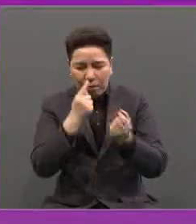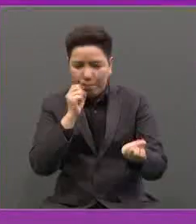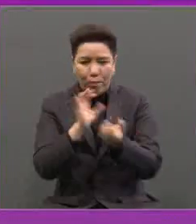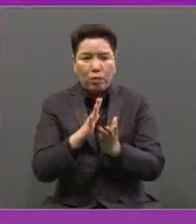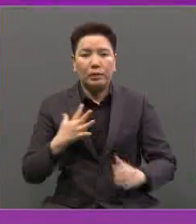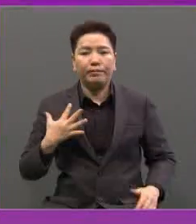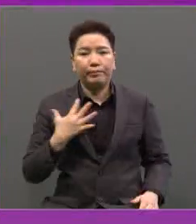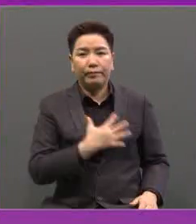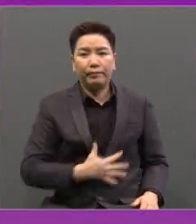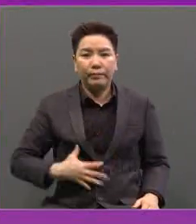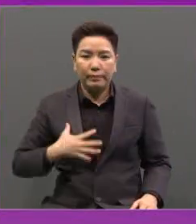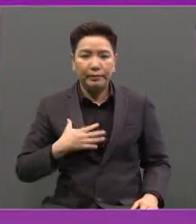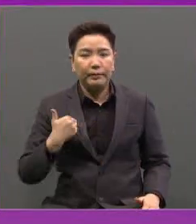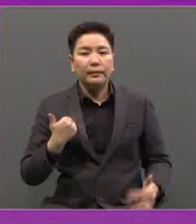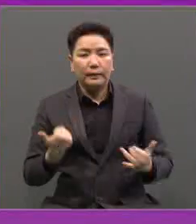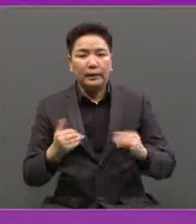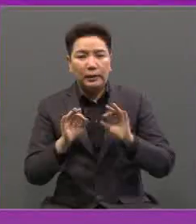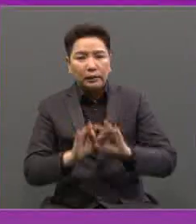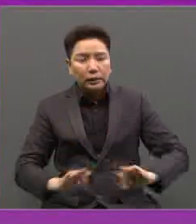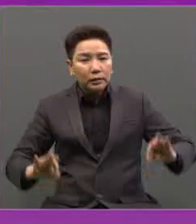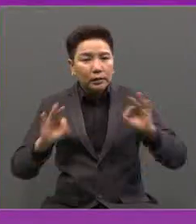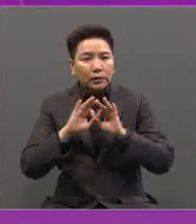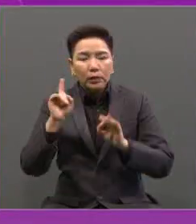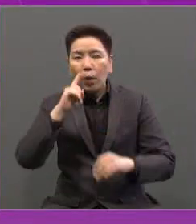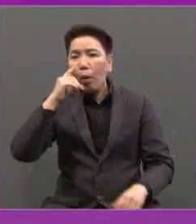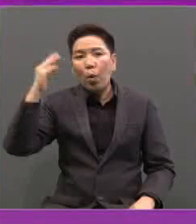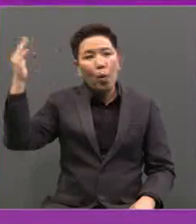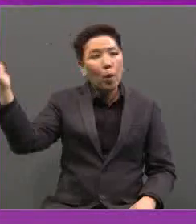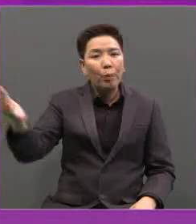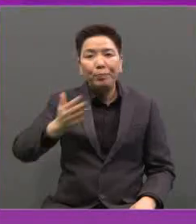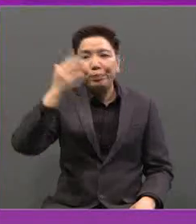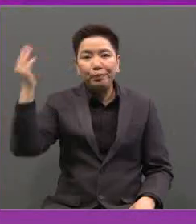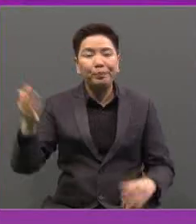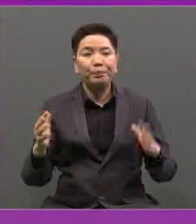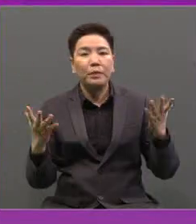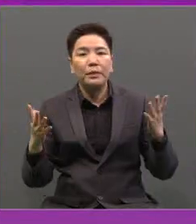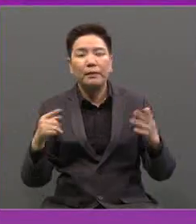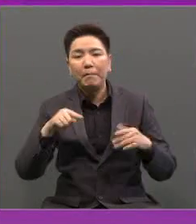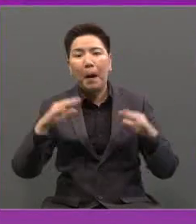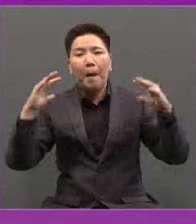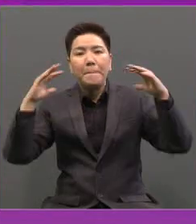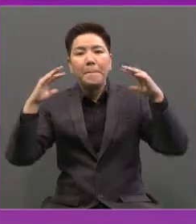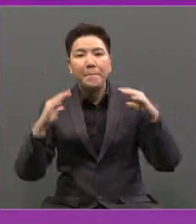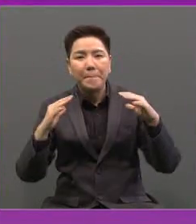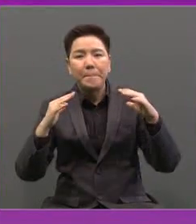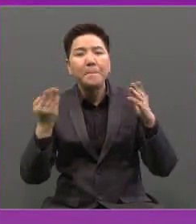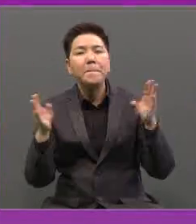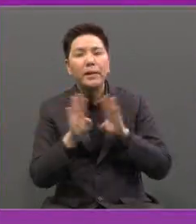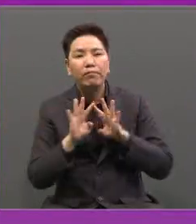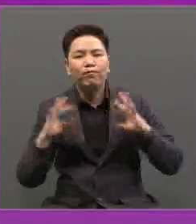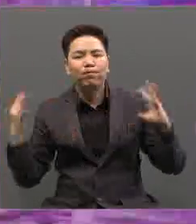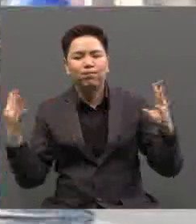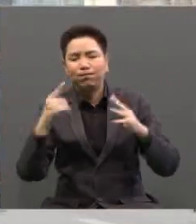กระทบต่อสุขภาพของประชาชนสำคัญเลยสาเหตุคือว่าไม่มีลมอากาศติดไปดูภาพรวมนะครับจากข้อมูลของ